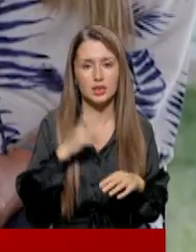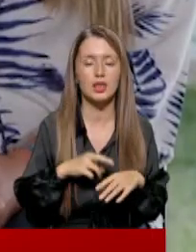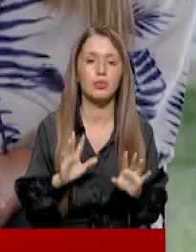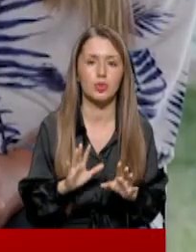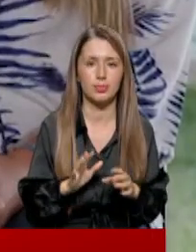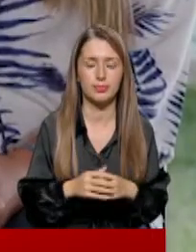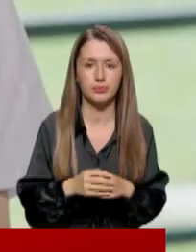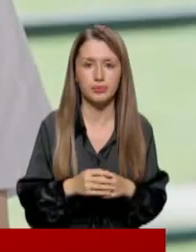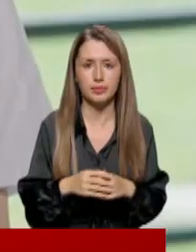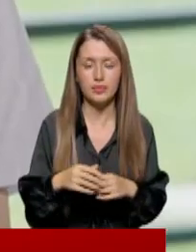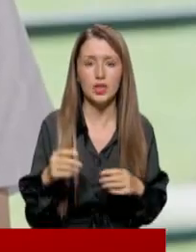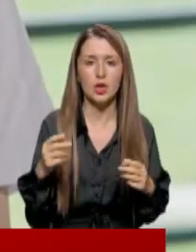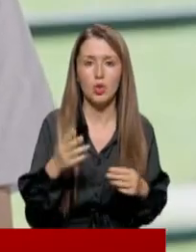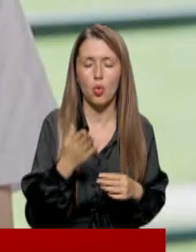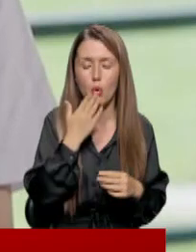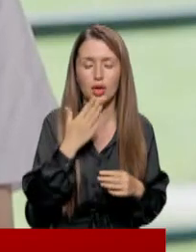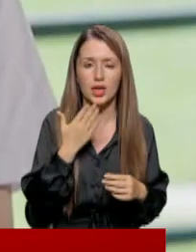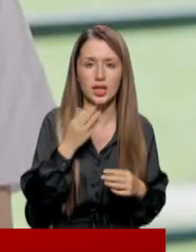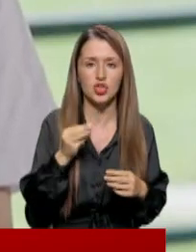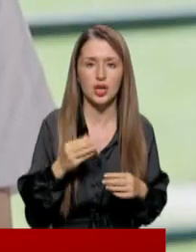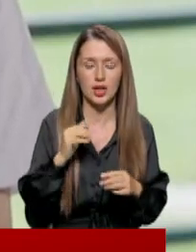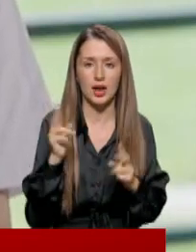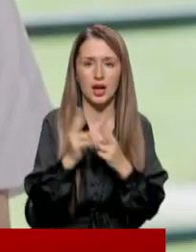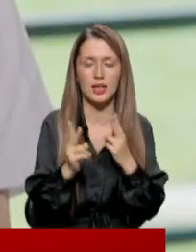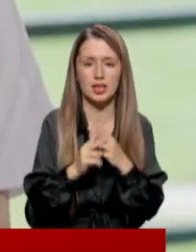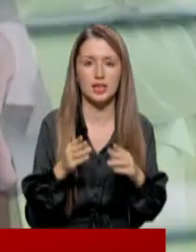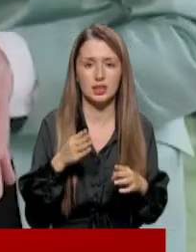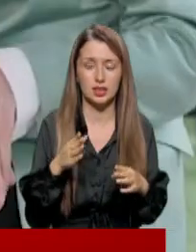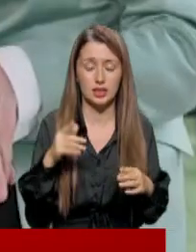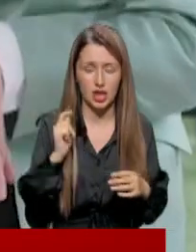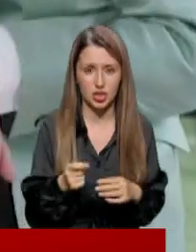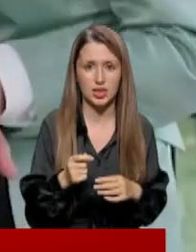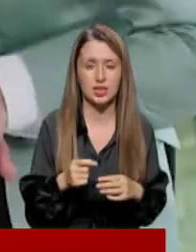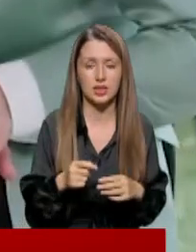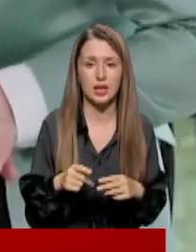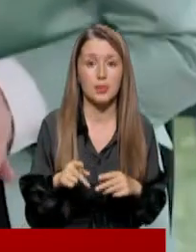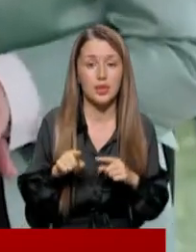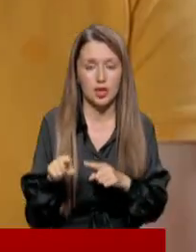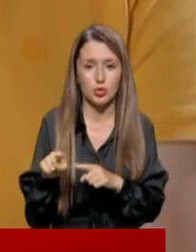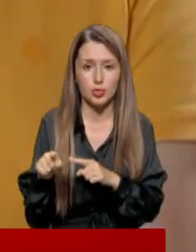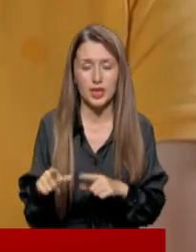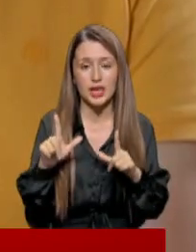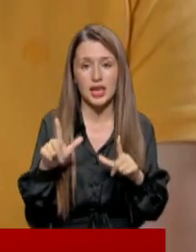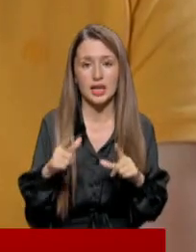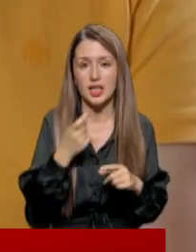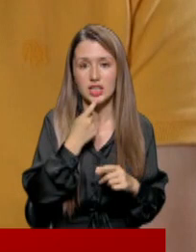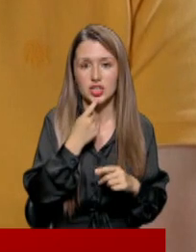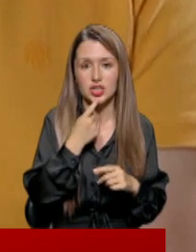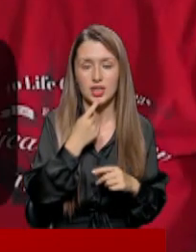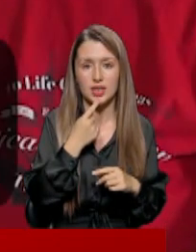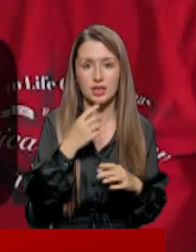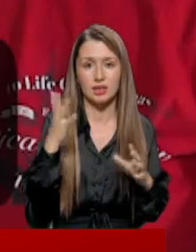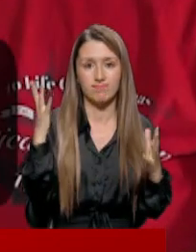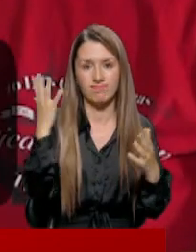da asgari ücretle çalışan, okuyan gençler, hayallerini gerçekleştirdikleri ya da hayallerinin peşinde koşmaları gereken yaşlarda